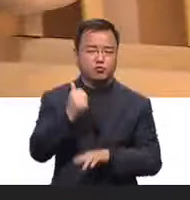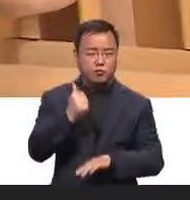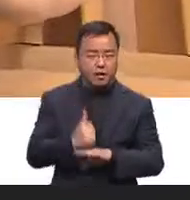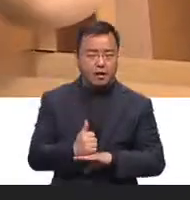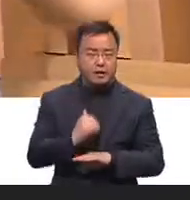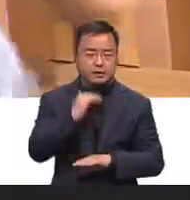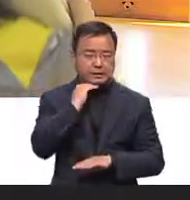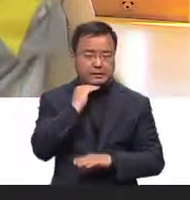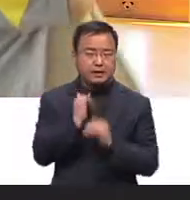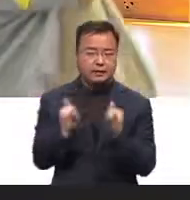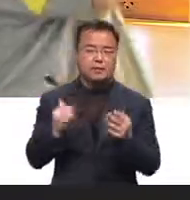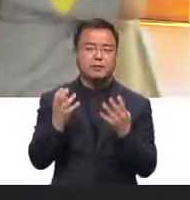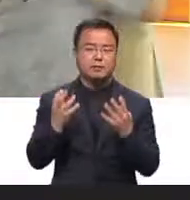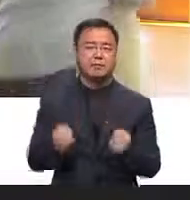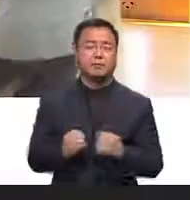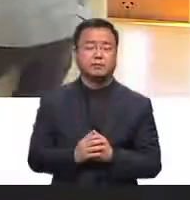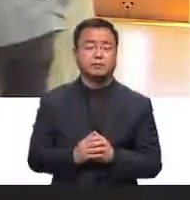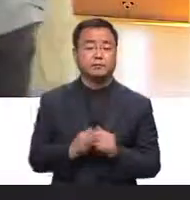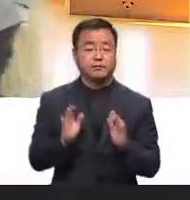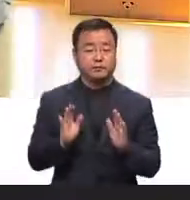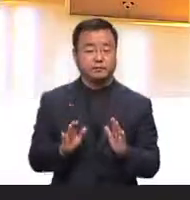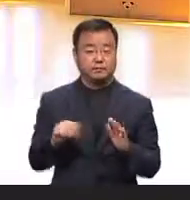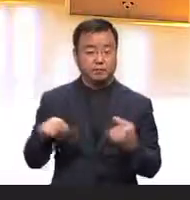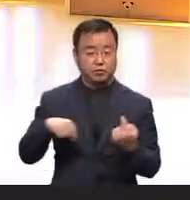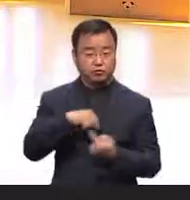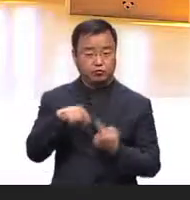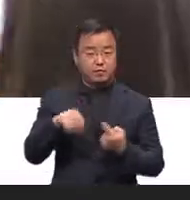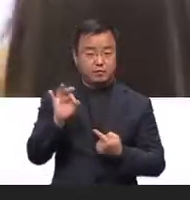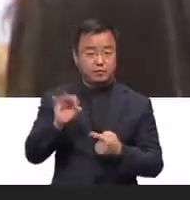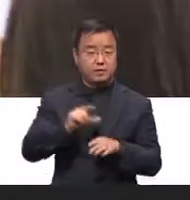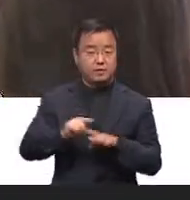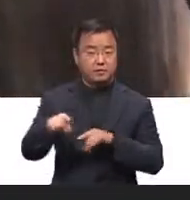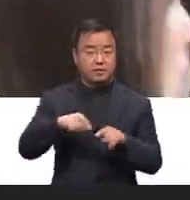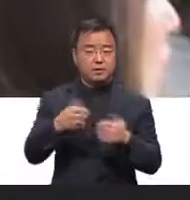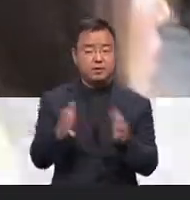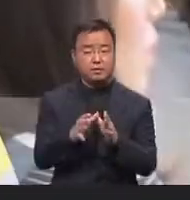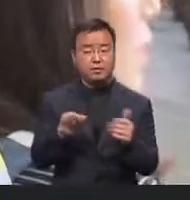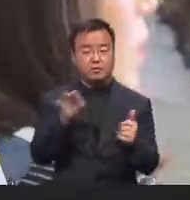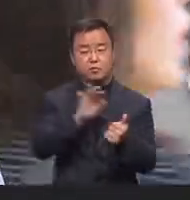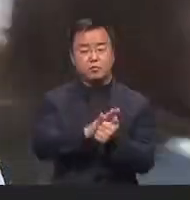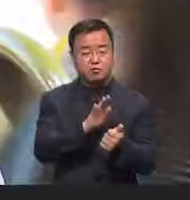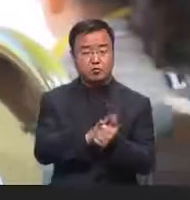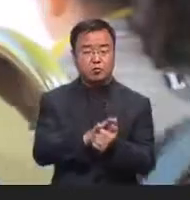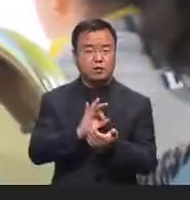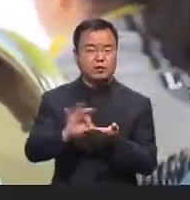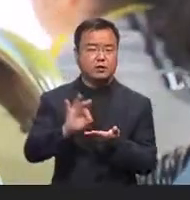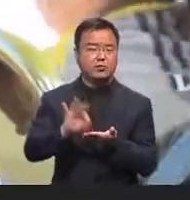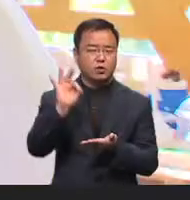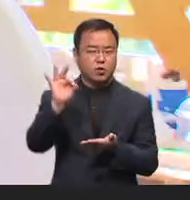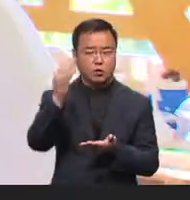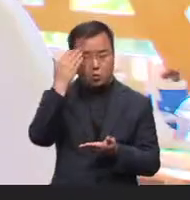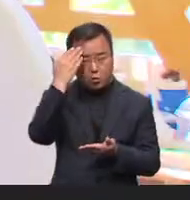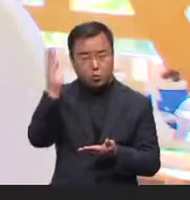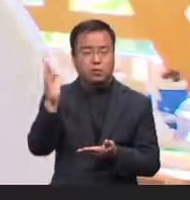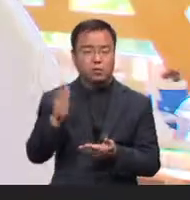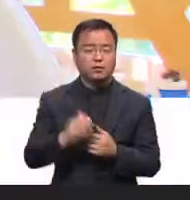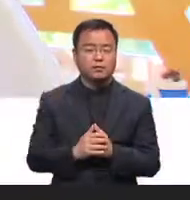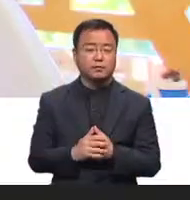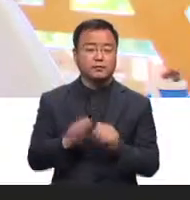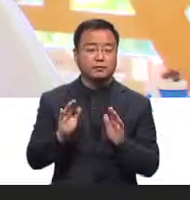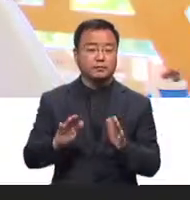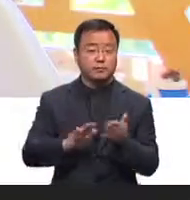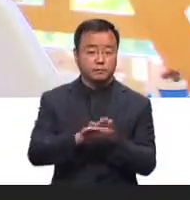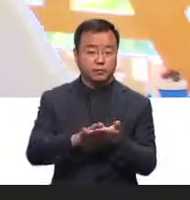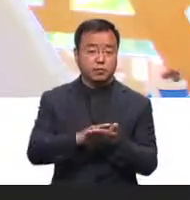있습니다 지자체에서 운영비를 부담의 사용료가 무료라는 점도 장점입니다 놀이터가 좀 더